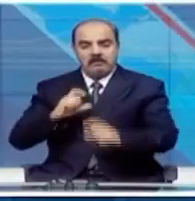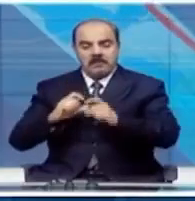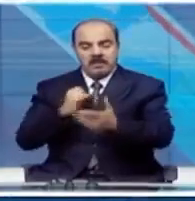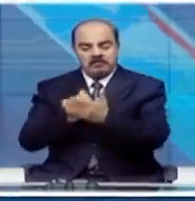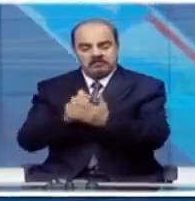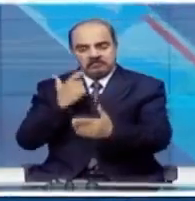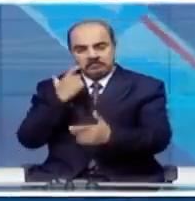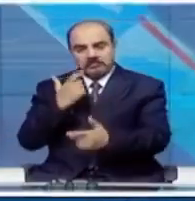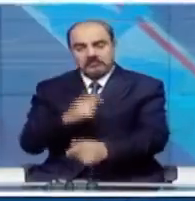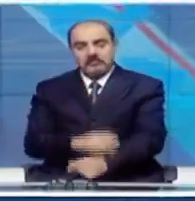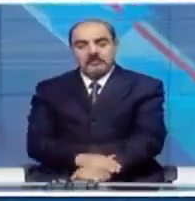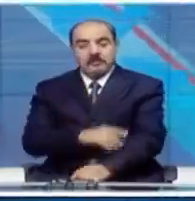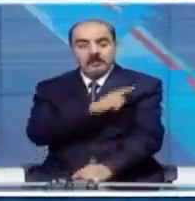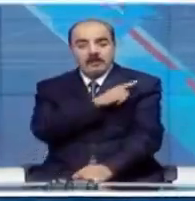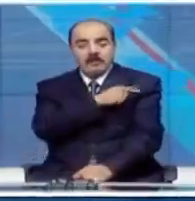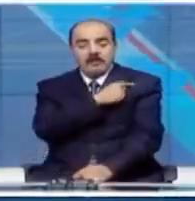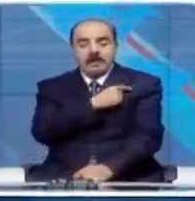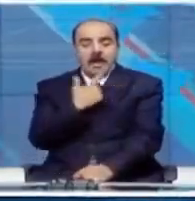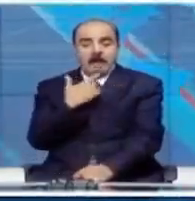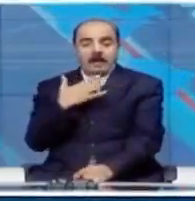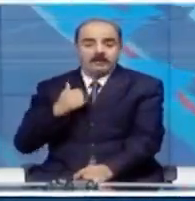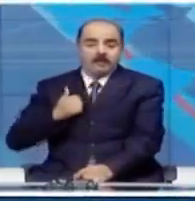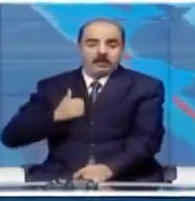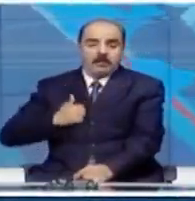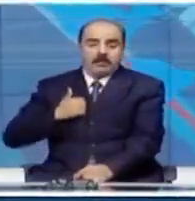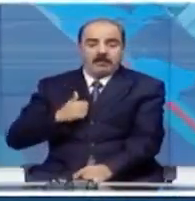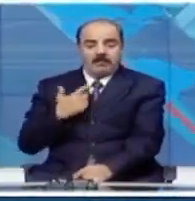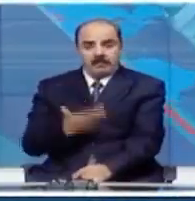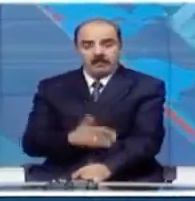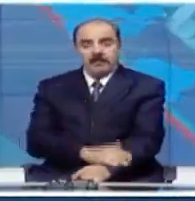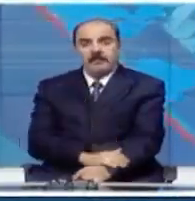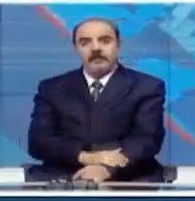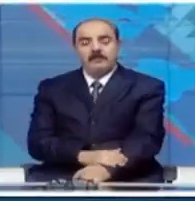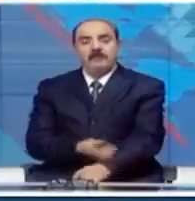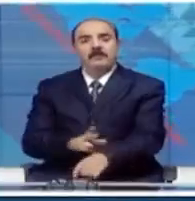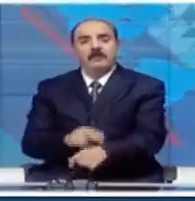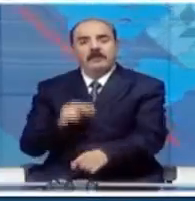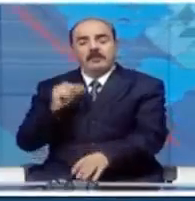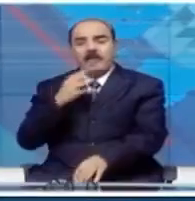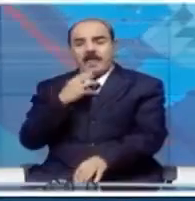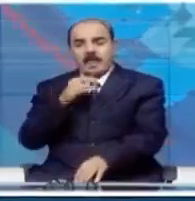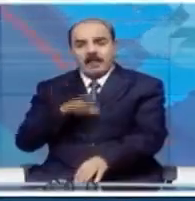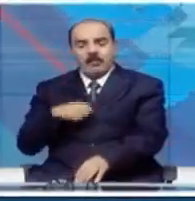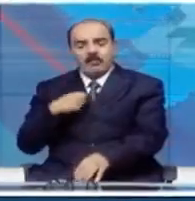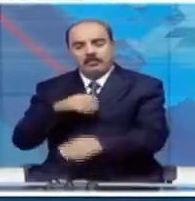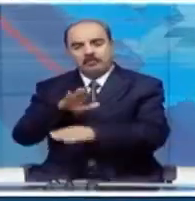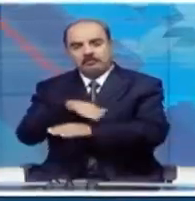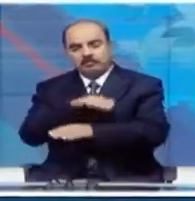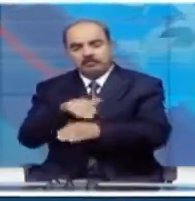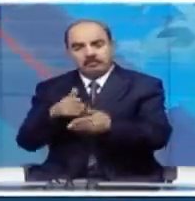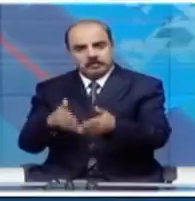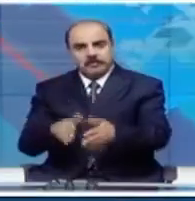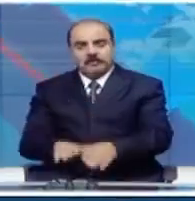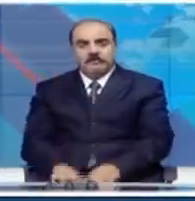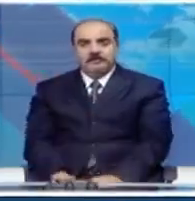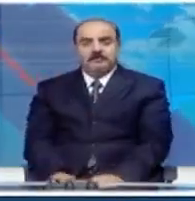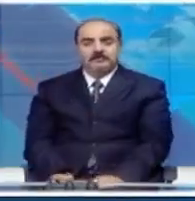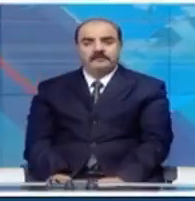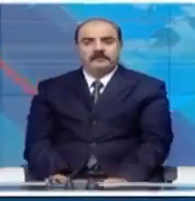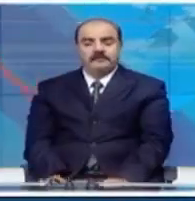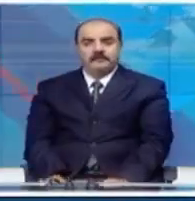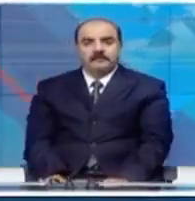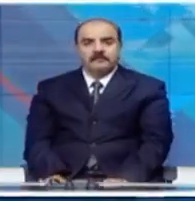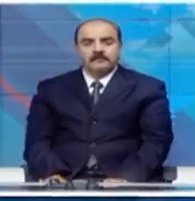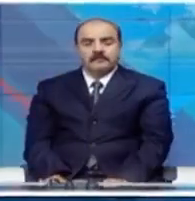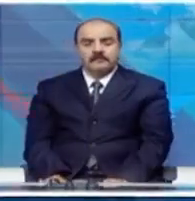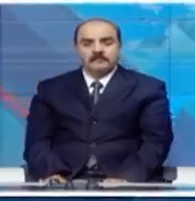المركزي واللواء عباس كامل رئيس المخابرات العامه والدكتوره هاله السعيد وزيره التخطيط والتنميه الا